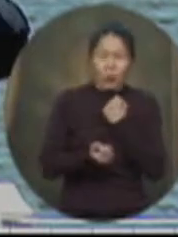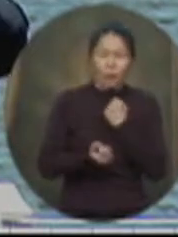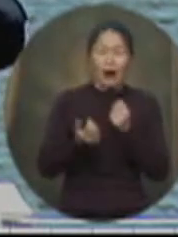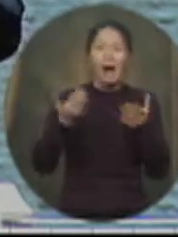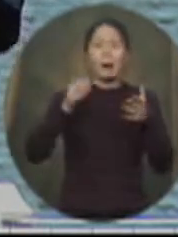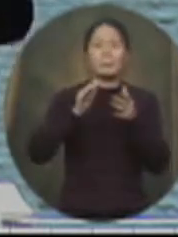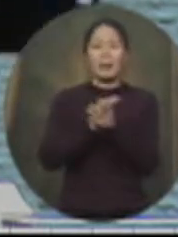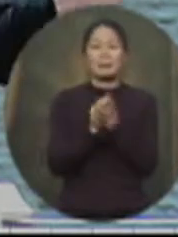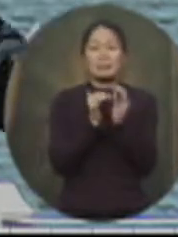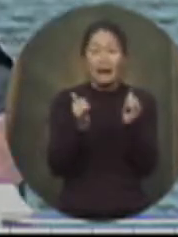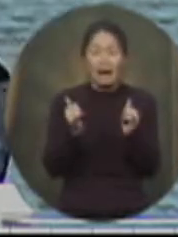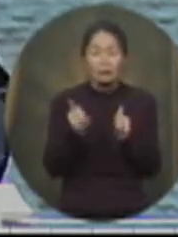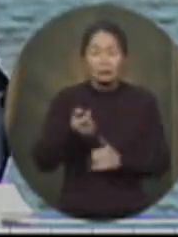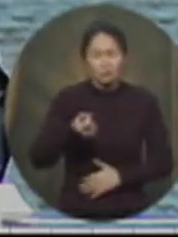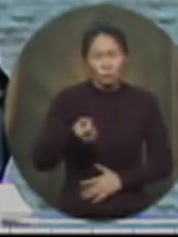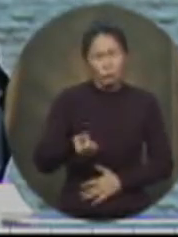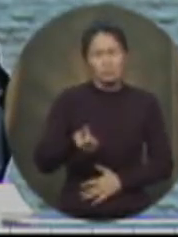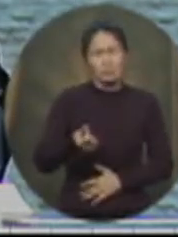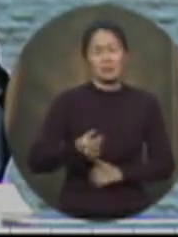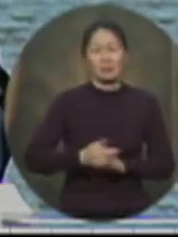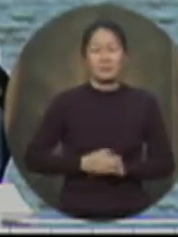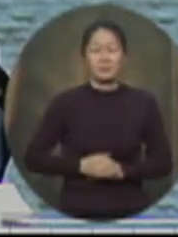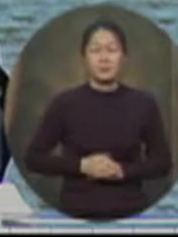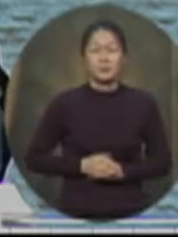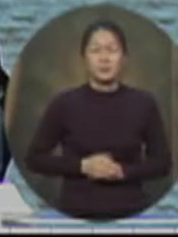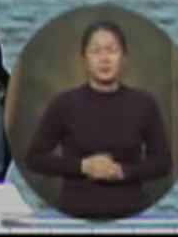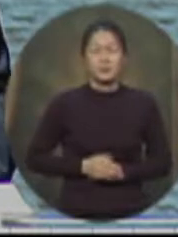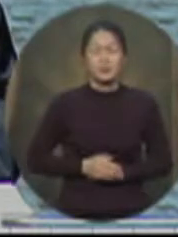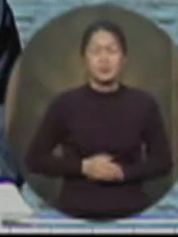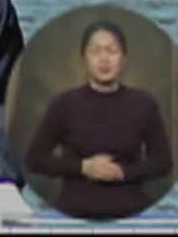하시는 분이 너무 너무 적은거 있죠